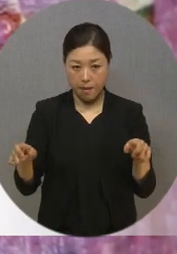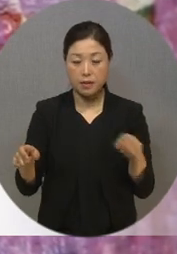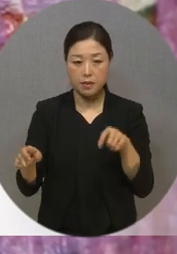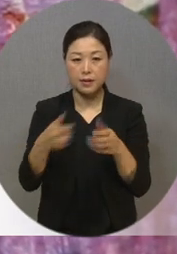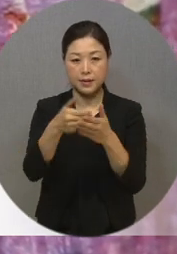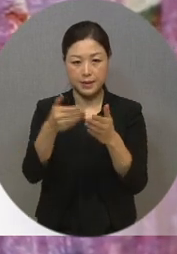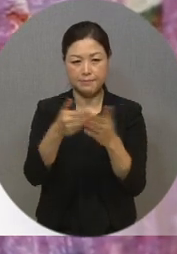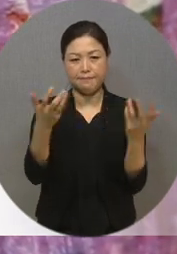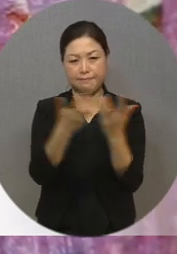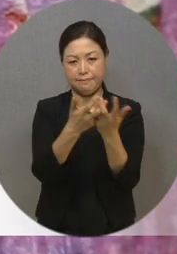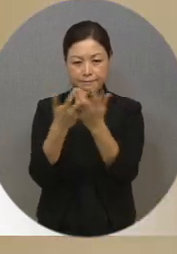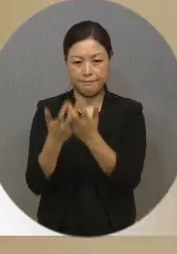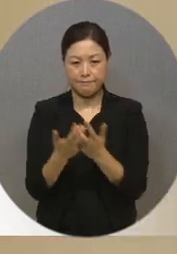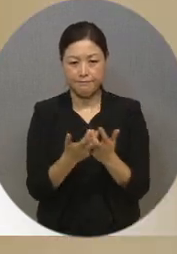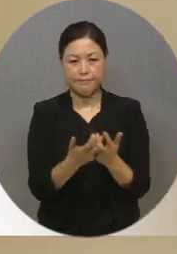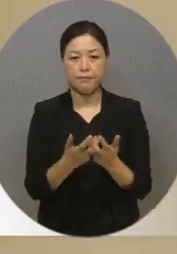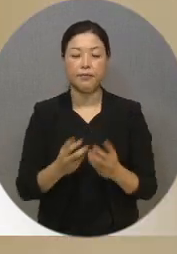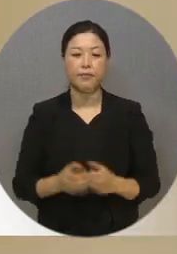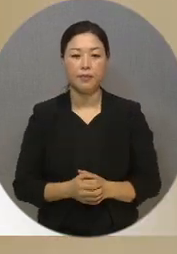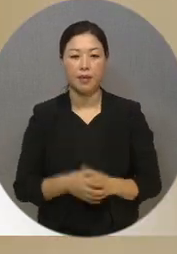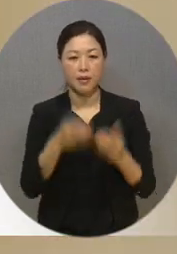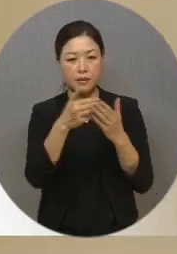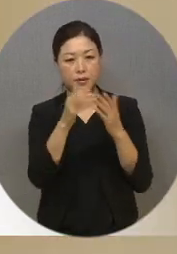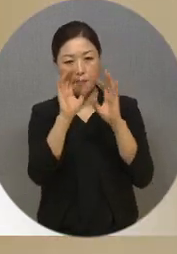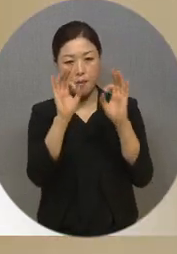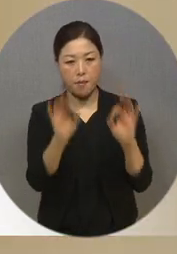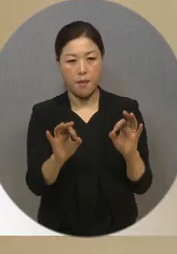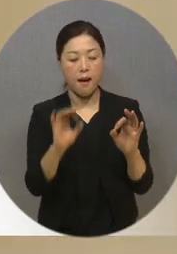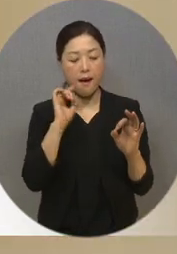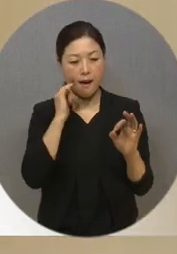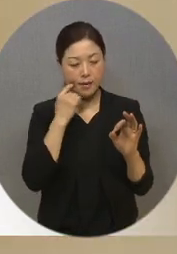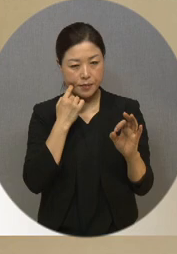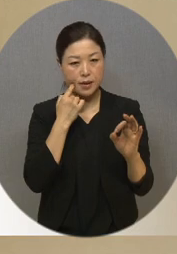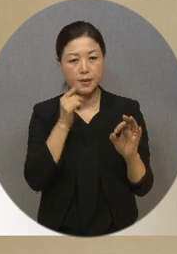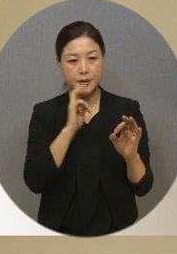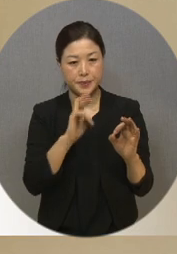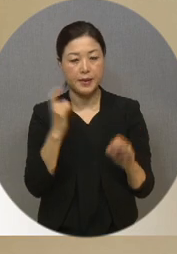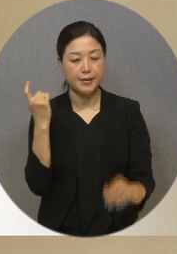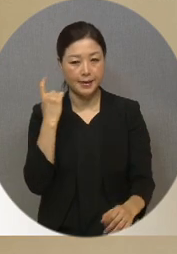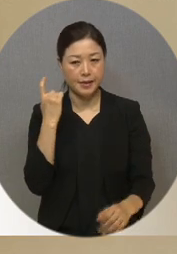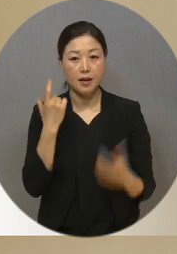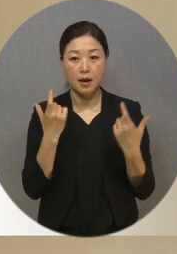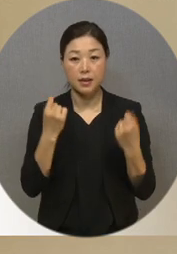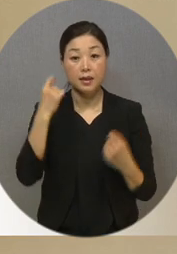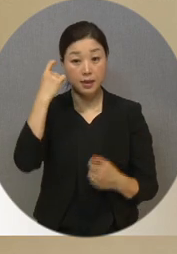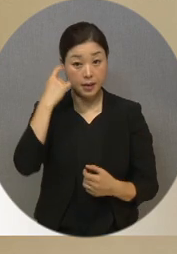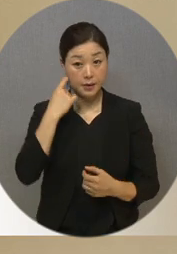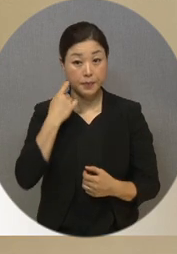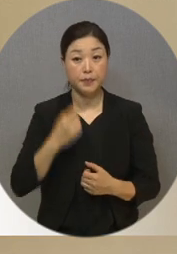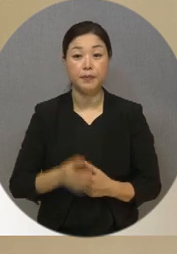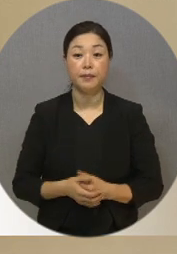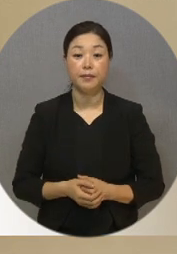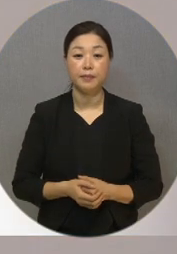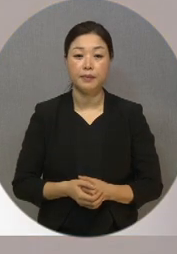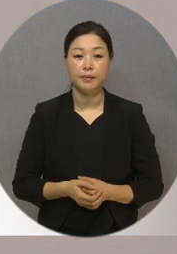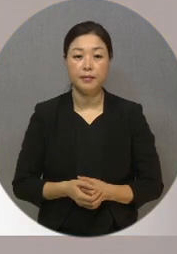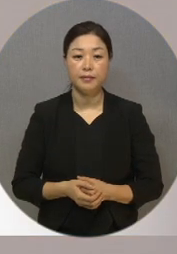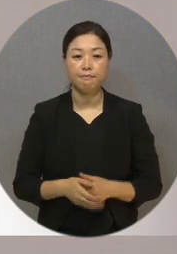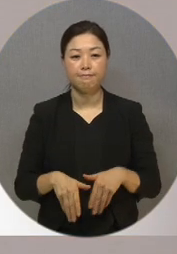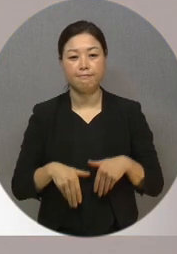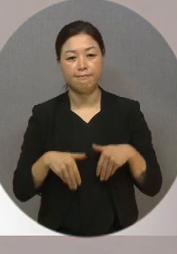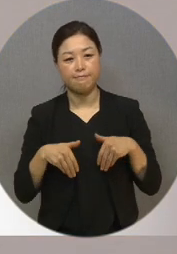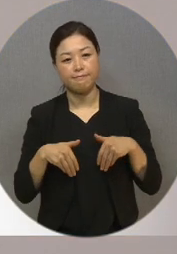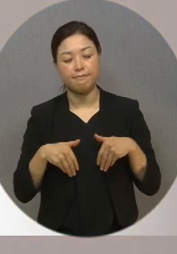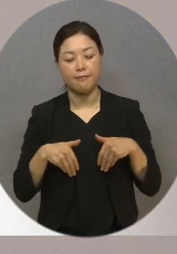화폭을 메웁니다. 그림을 보고 있으면 아름다운 선율이 들려오는 듯합니다.